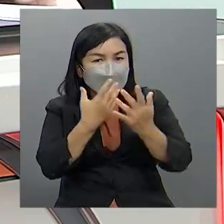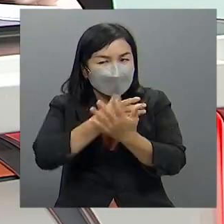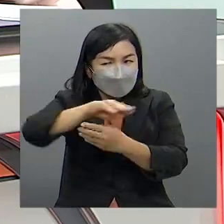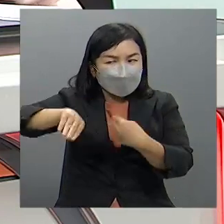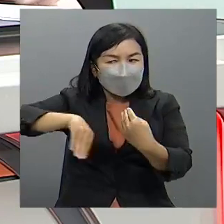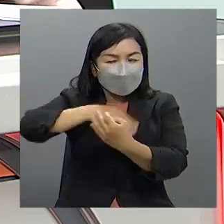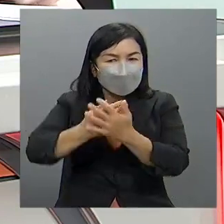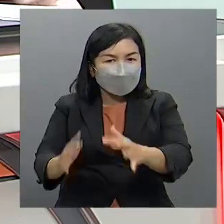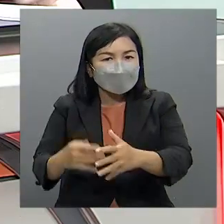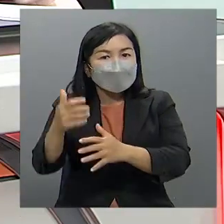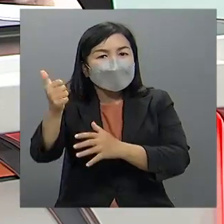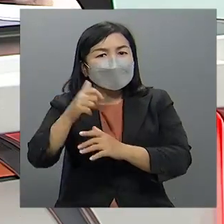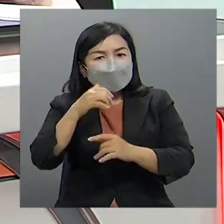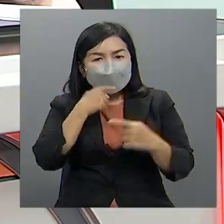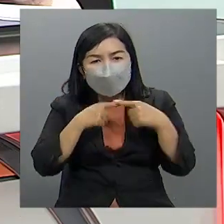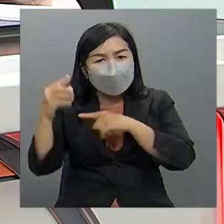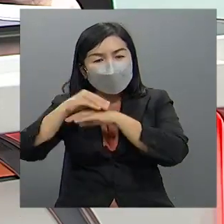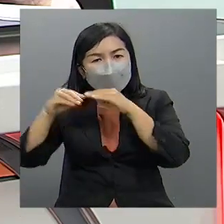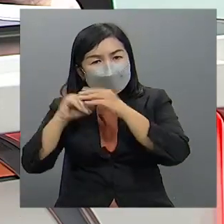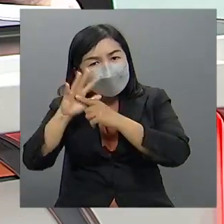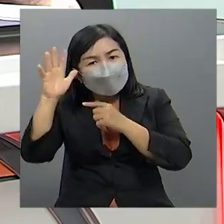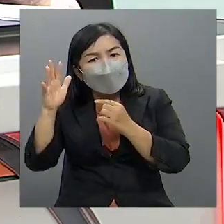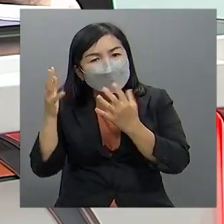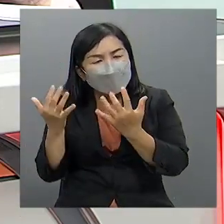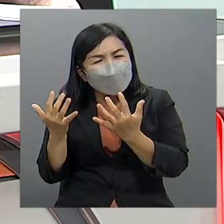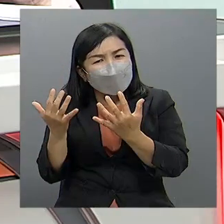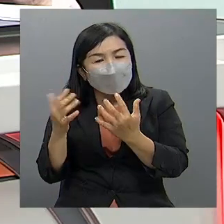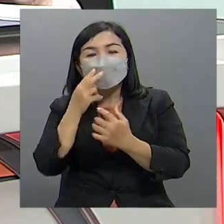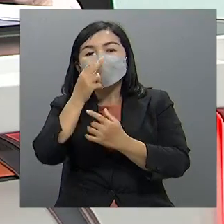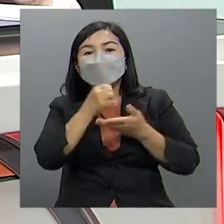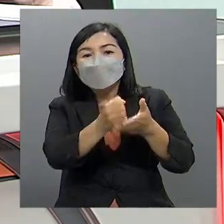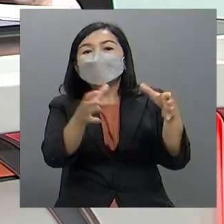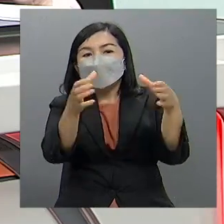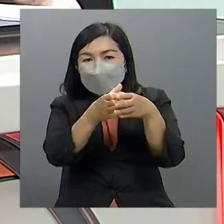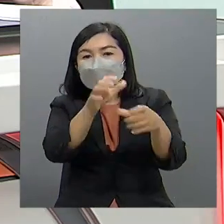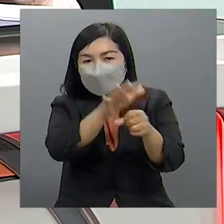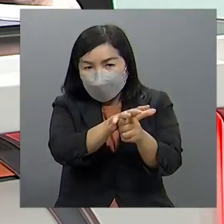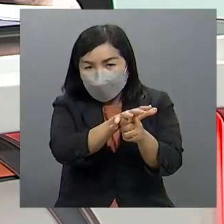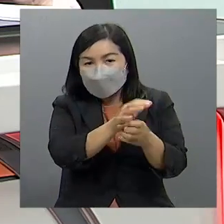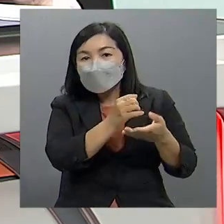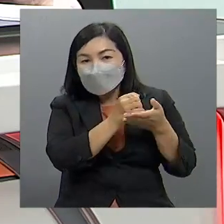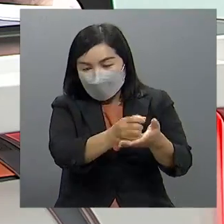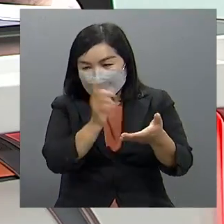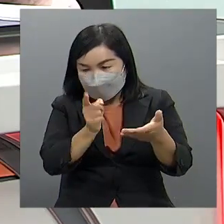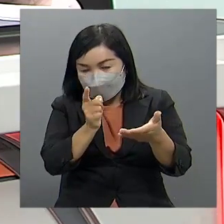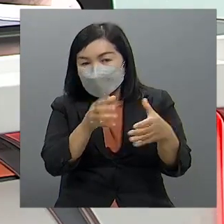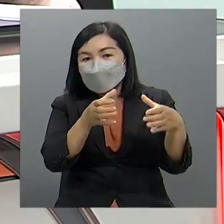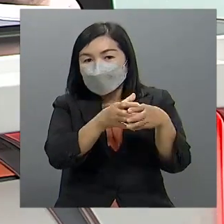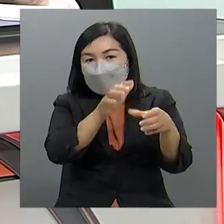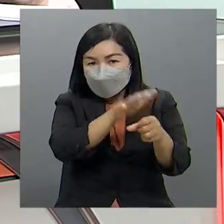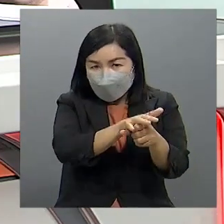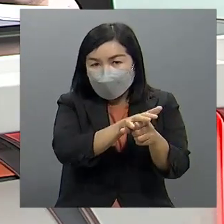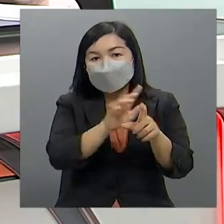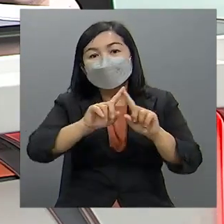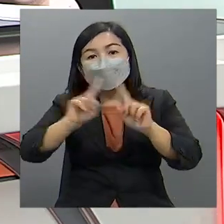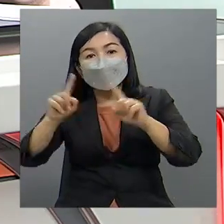จะทำอีกก็น่าจะเป็นมาตรการที่มุ่งเป้าช่วยเหลือเฉพาะกลุ่มที่ควรจะได้รับความช่วยเหลือจริงๆแต่ว่ามาตรการคนละครึ่งที่จบ